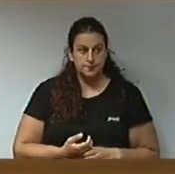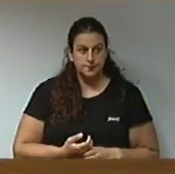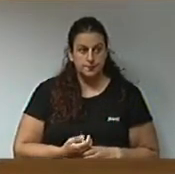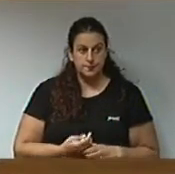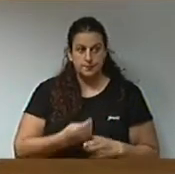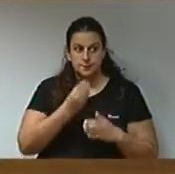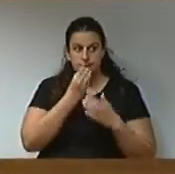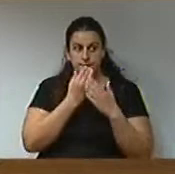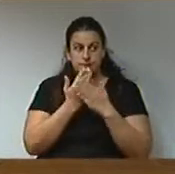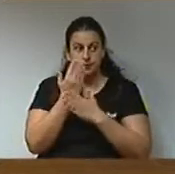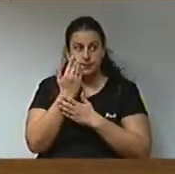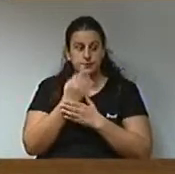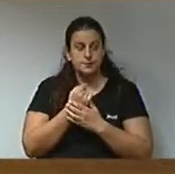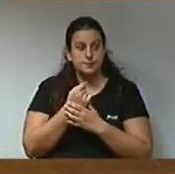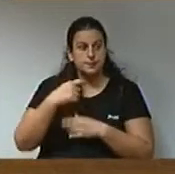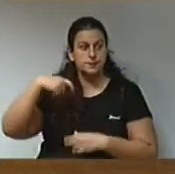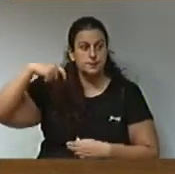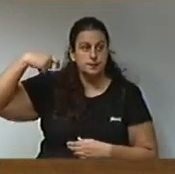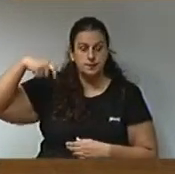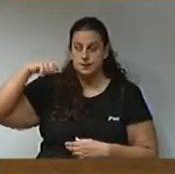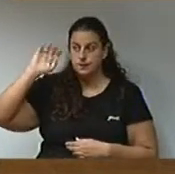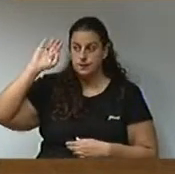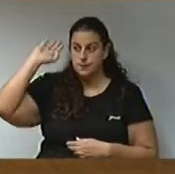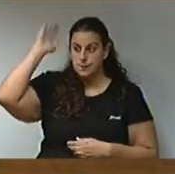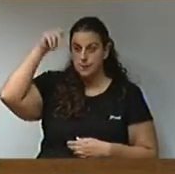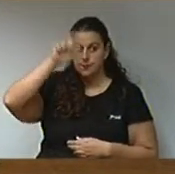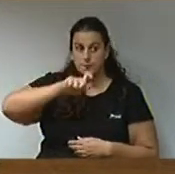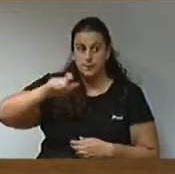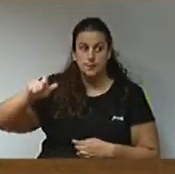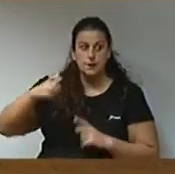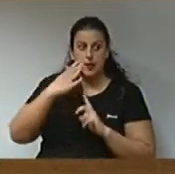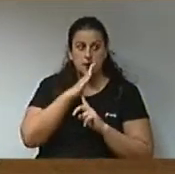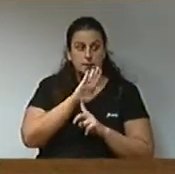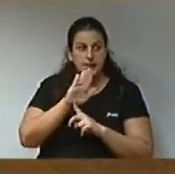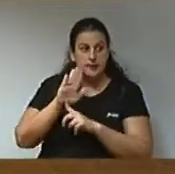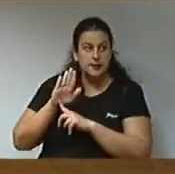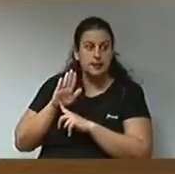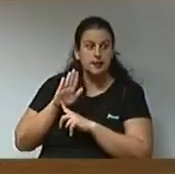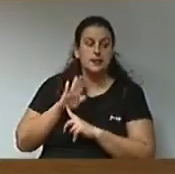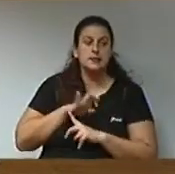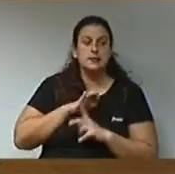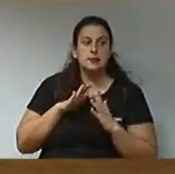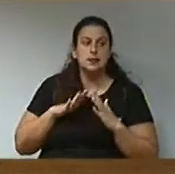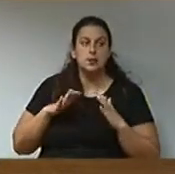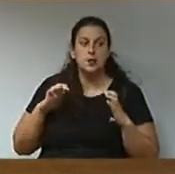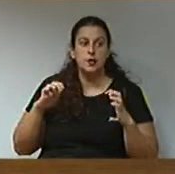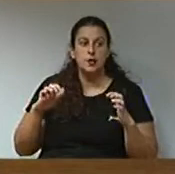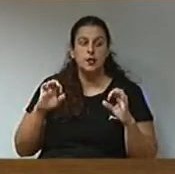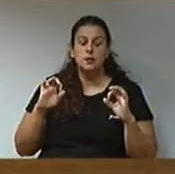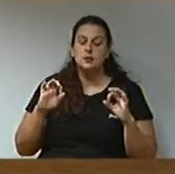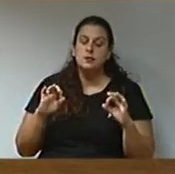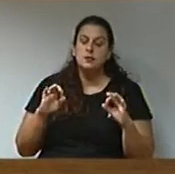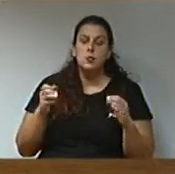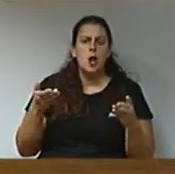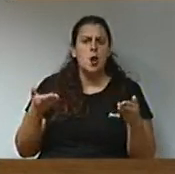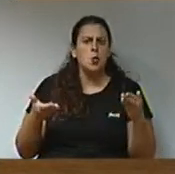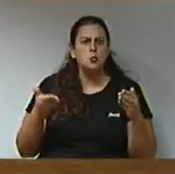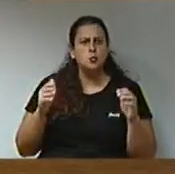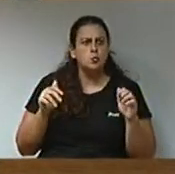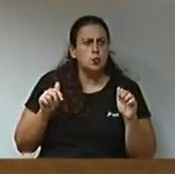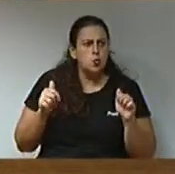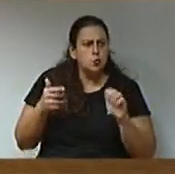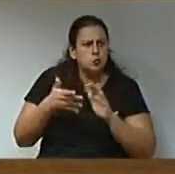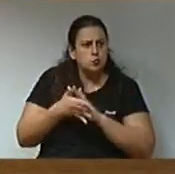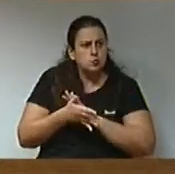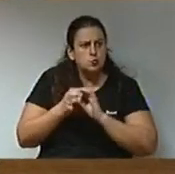Bon dia, president, consellers, síndiques, senyories. És de justícia començar aquest debat fent un